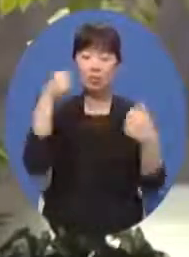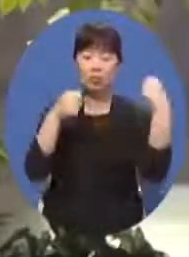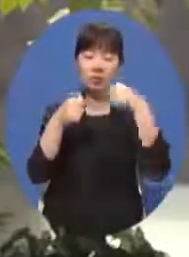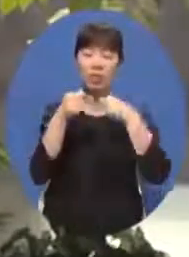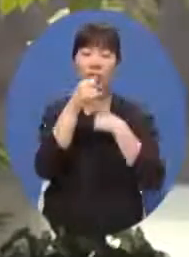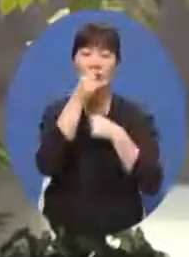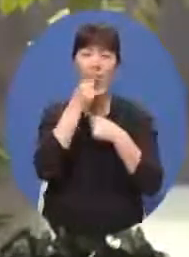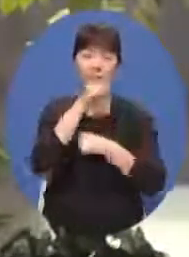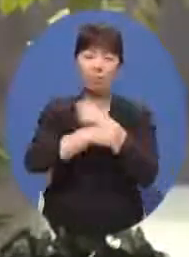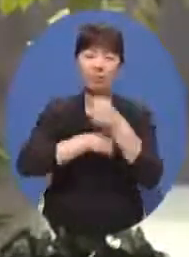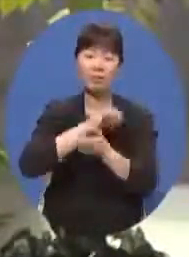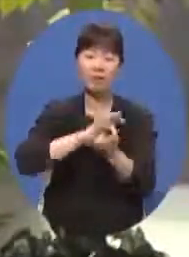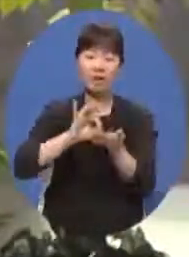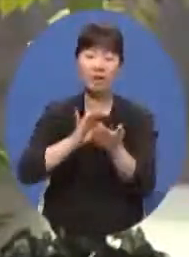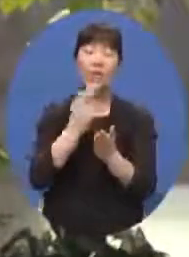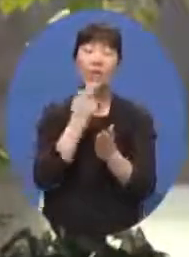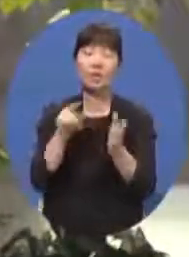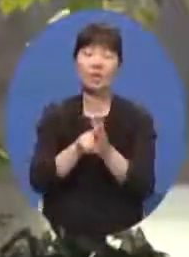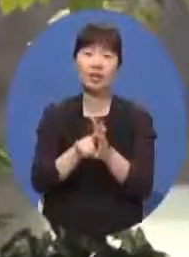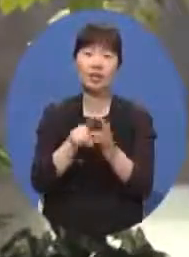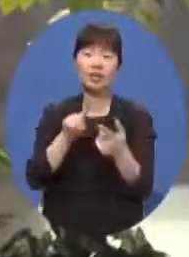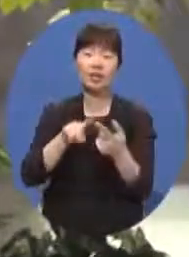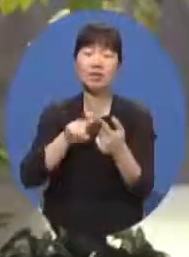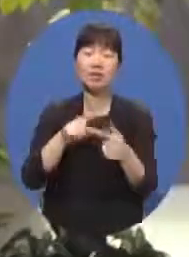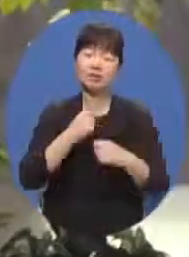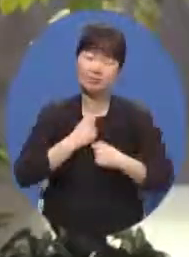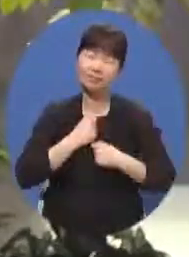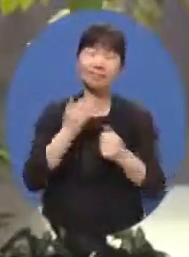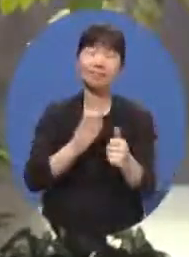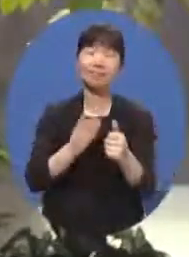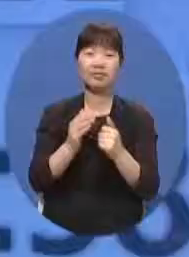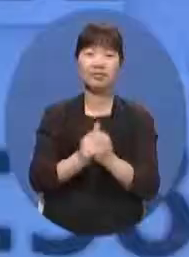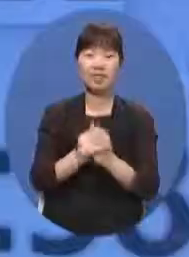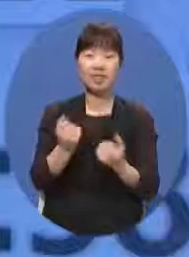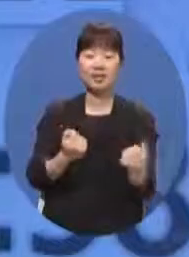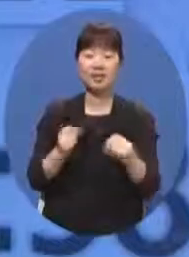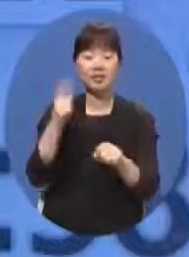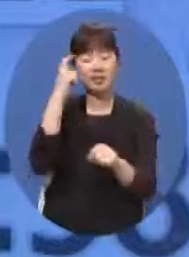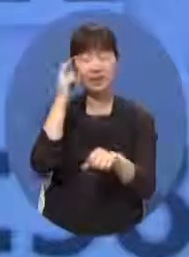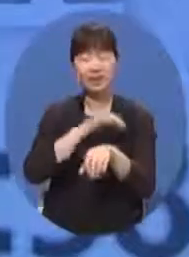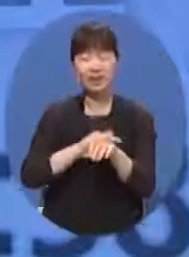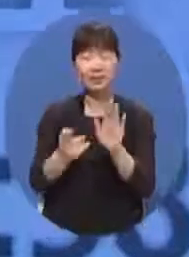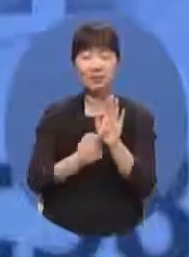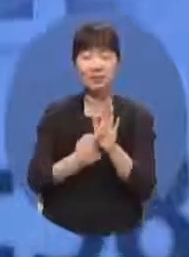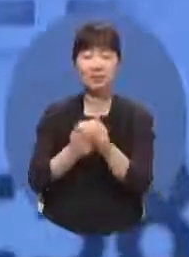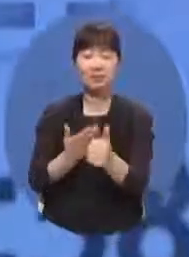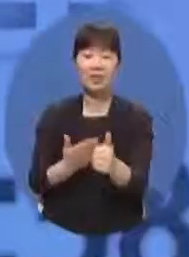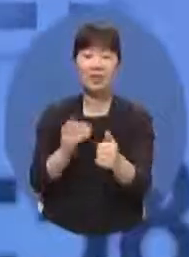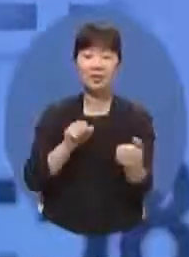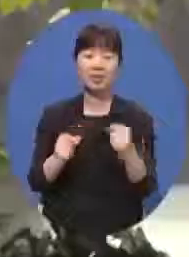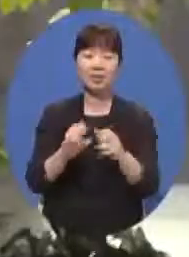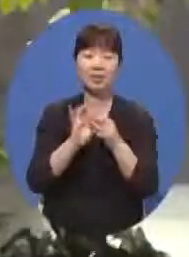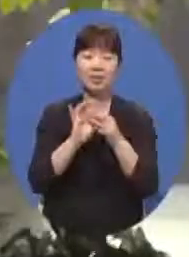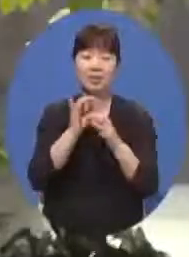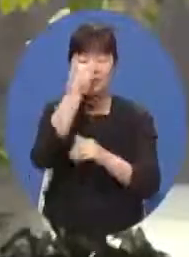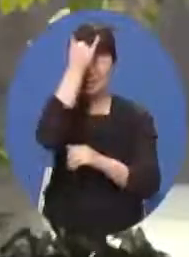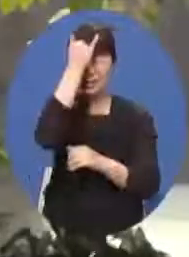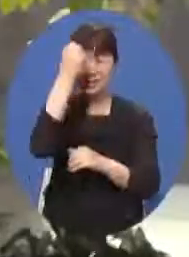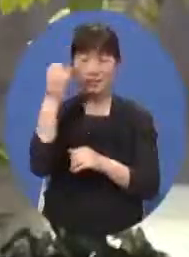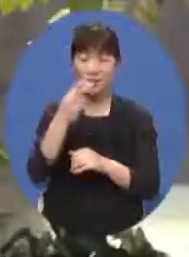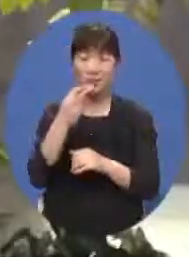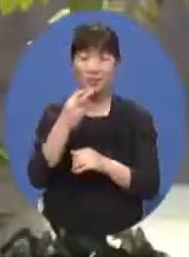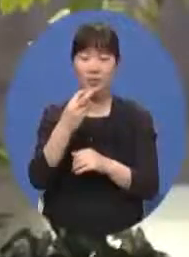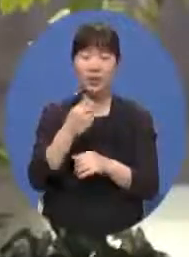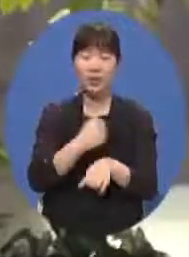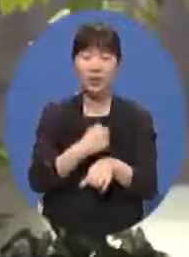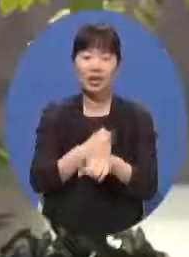폭력적이거나 네. 함부로 사용하지 않도록 이런 부분을 좀 주의해 주시면 태권도 정신을 잘 알려줘야겠죠. 그렇죠. 예, 태권도를 통해서는 어떤 예의나 그